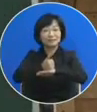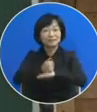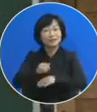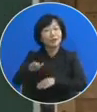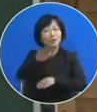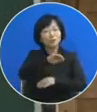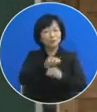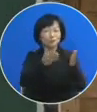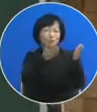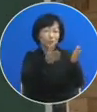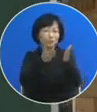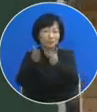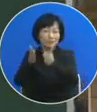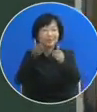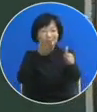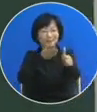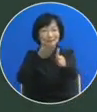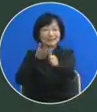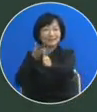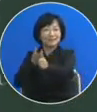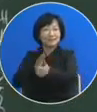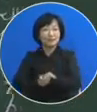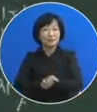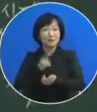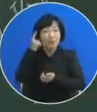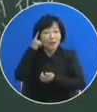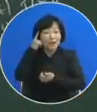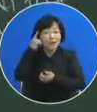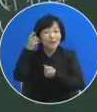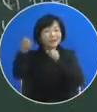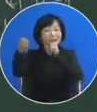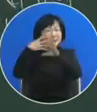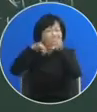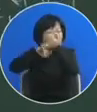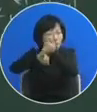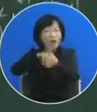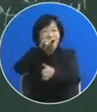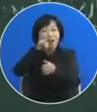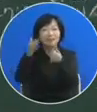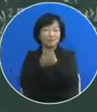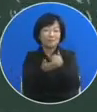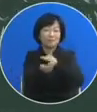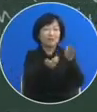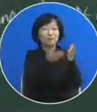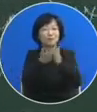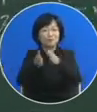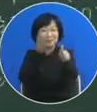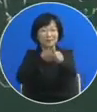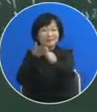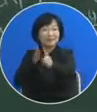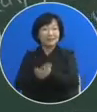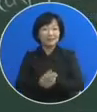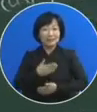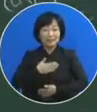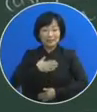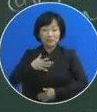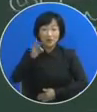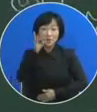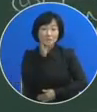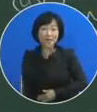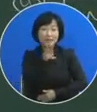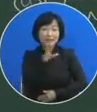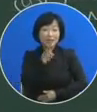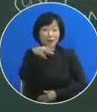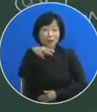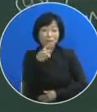준비하세요. Now, prepare. 받을 거니까. Because you're going to receive it. 예, 저는 이 영도 와가지고요, 여러분 아시다시피